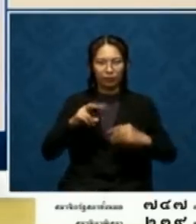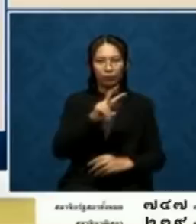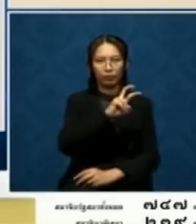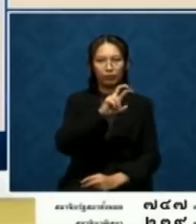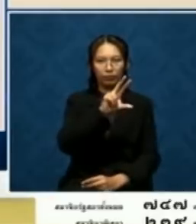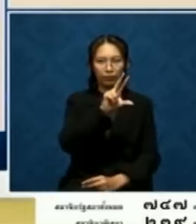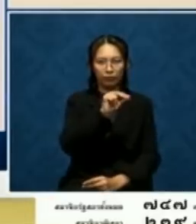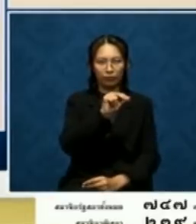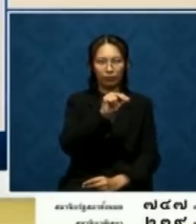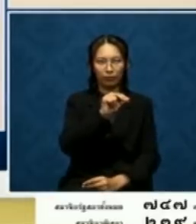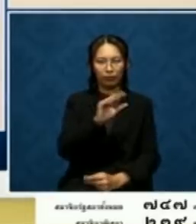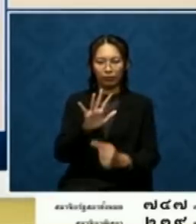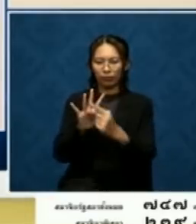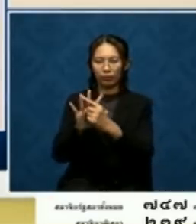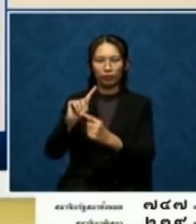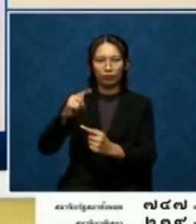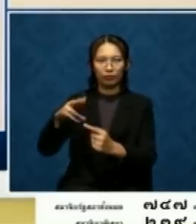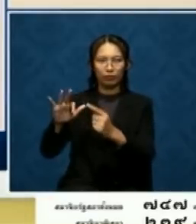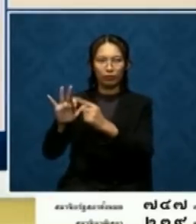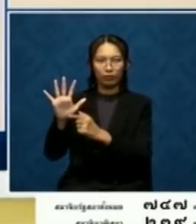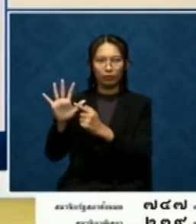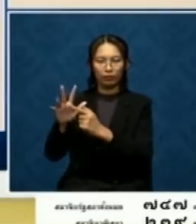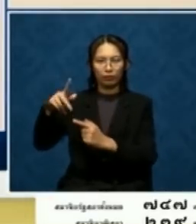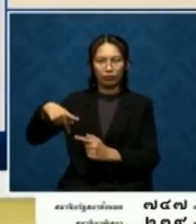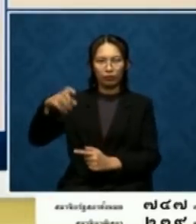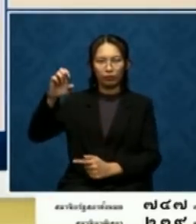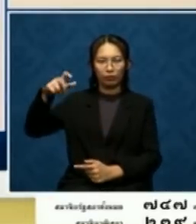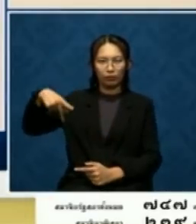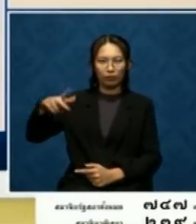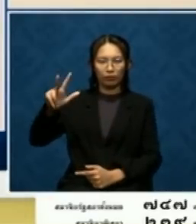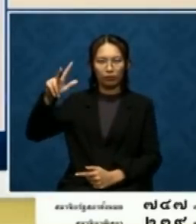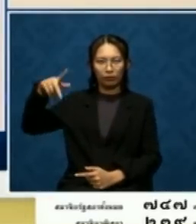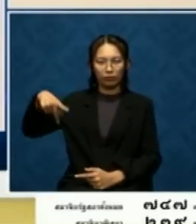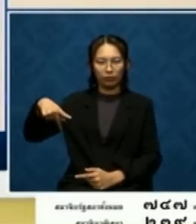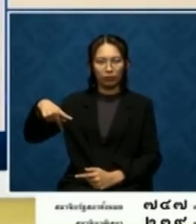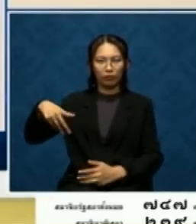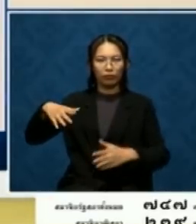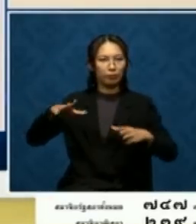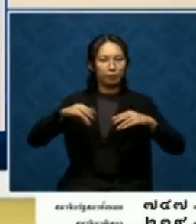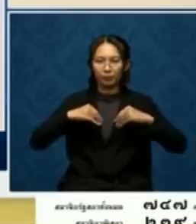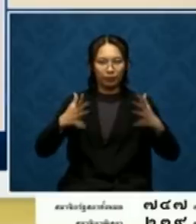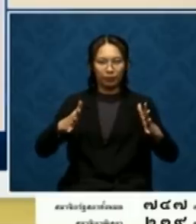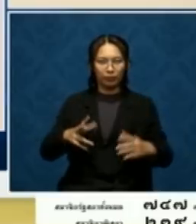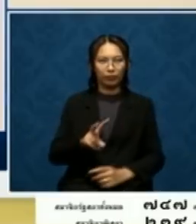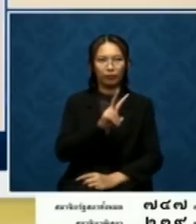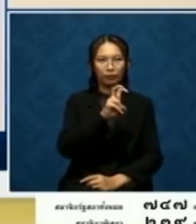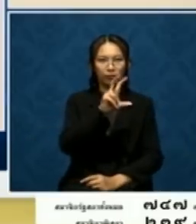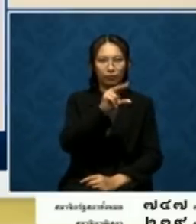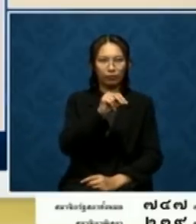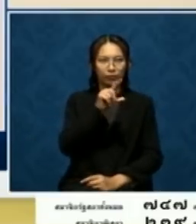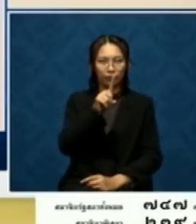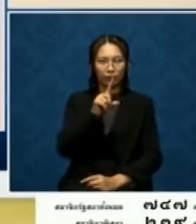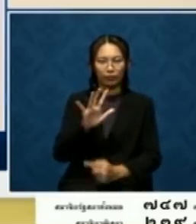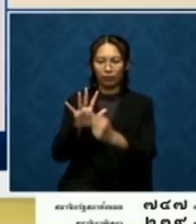นตรี คือผมว่าวันนี้คุณเศรษฐาแบกเฉพาะตำแหน่งนายกรัฐมนตรีนี่ก็หนักแล้วนะเพราะนั้นเนี่ยคงไม่ควบตำแหน่งอื่นนะครับแต่ว่ารองนายก